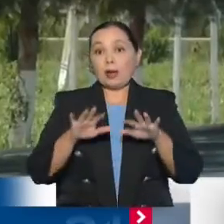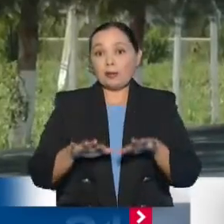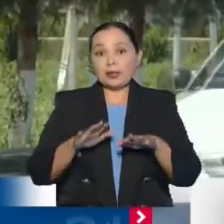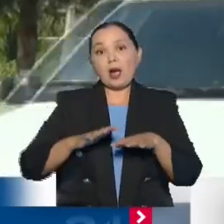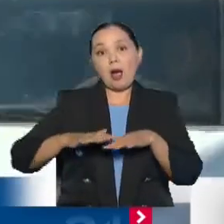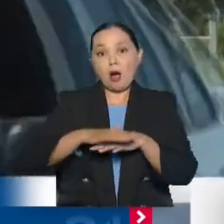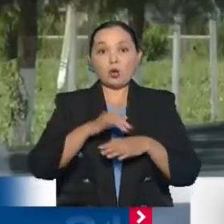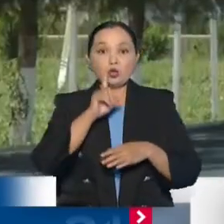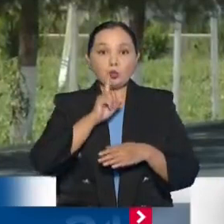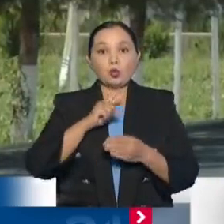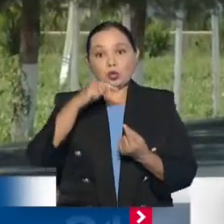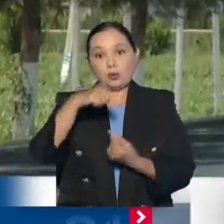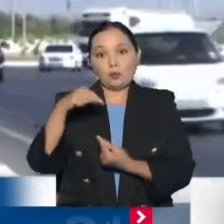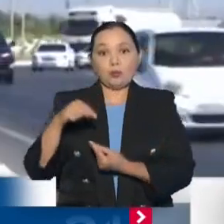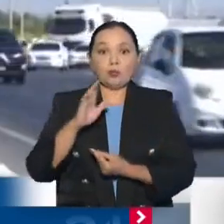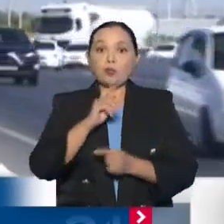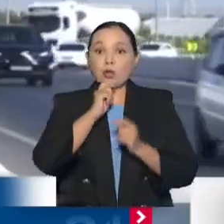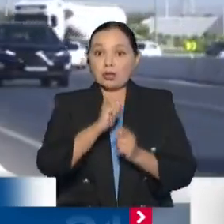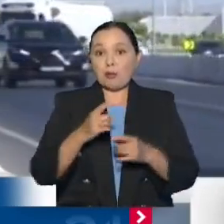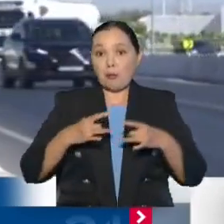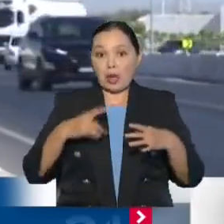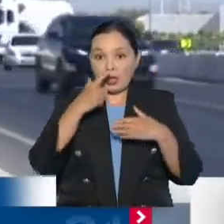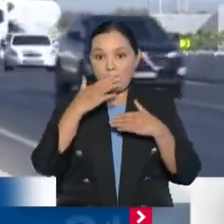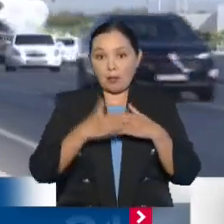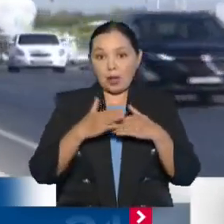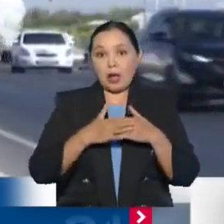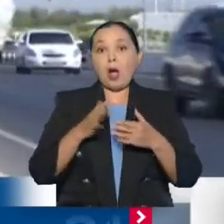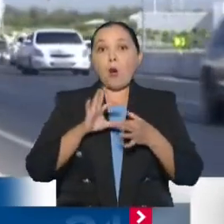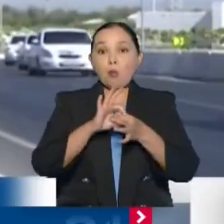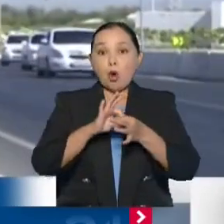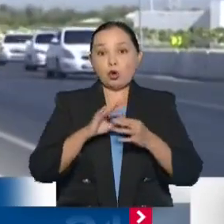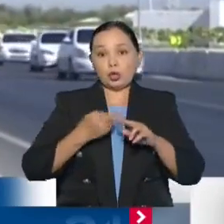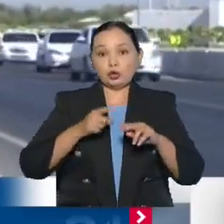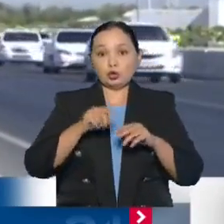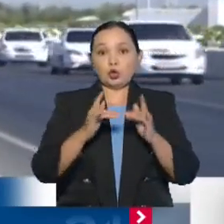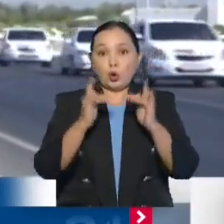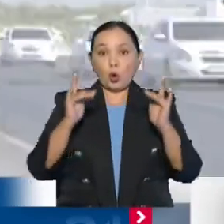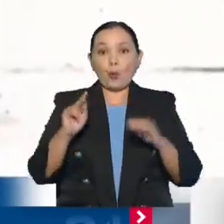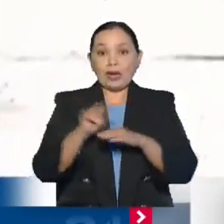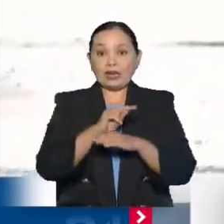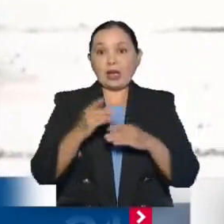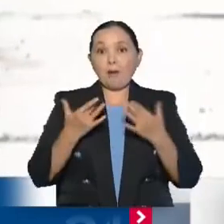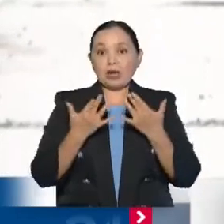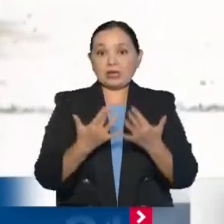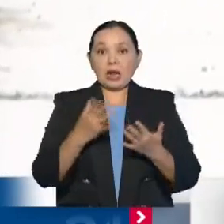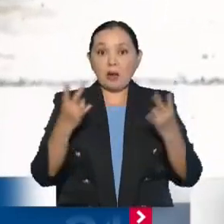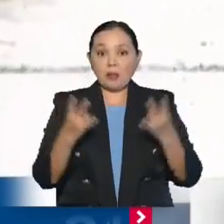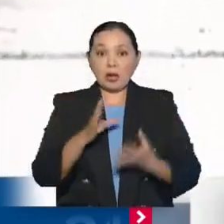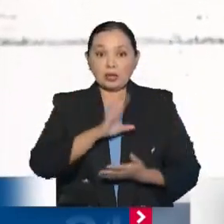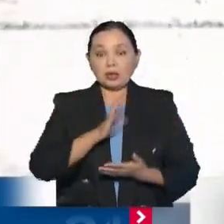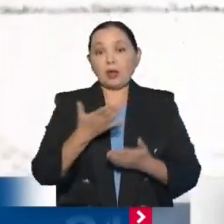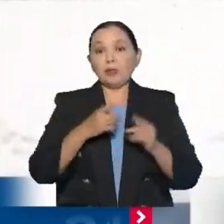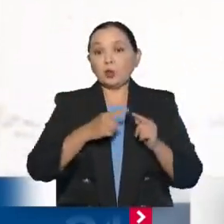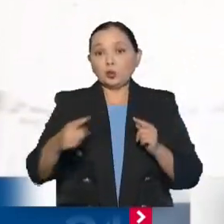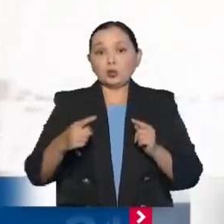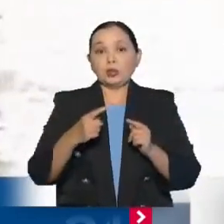aholi uchun munosib bayram tuhfasi bo'lmoqda. Navbahor va Navoiy shahrini bog'lovchi mana bu ko'prik uzoq yillar ta'mir talab ahvolda edi. Uzunligi 85 metrni tashkil etuvchi